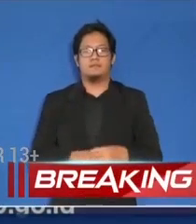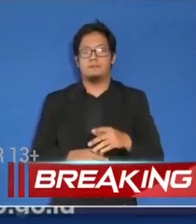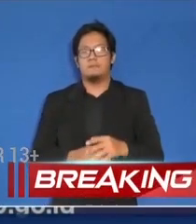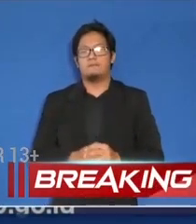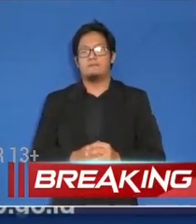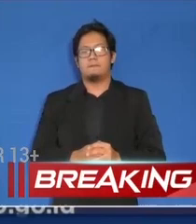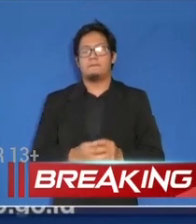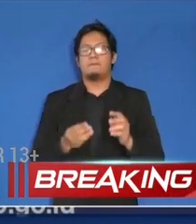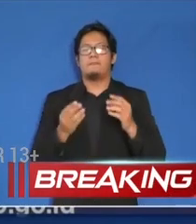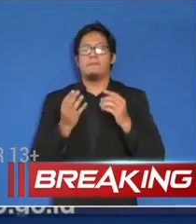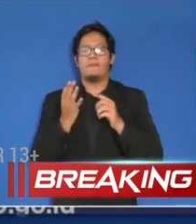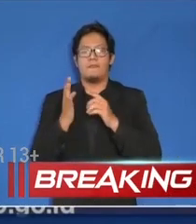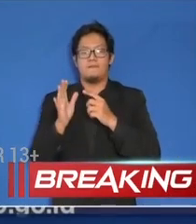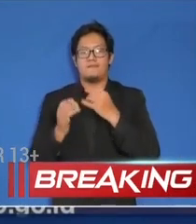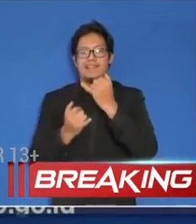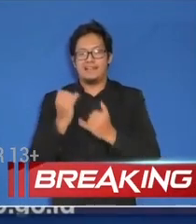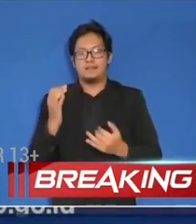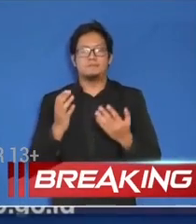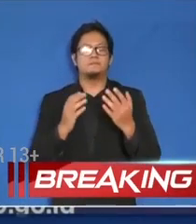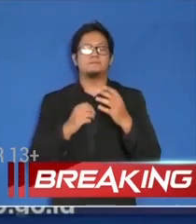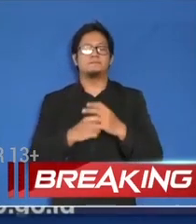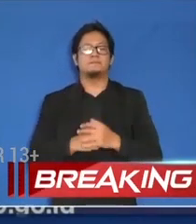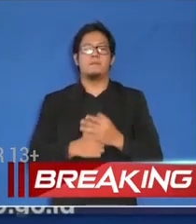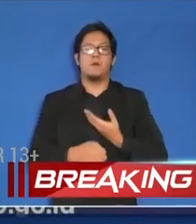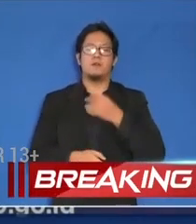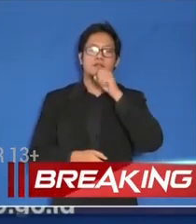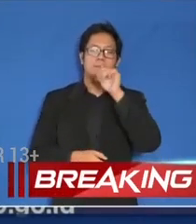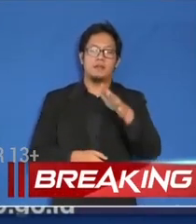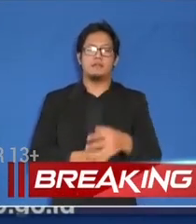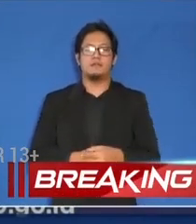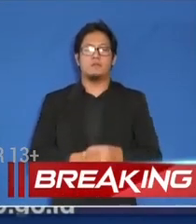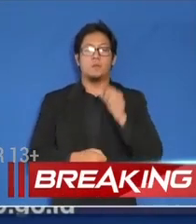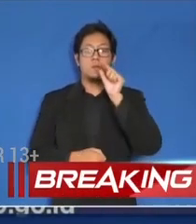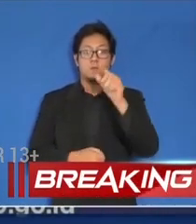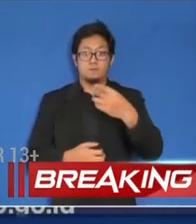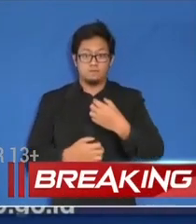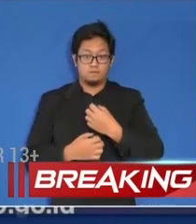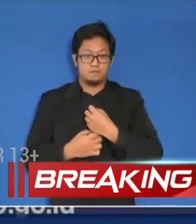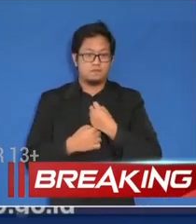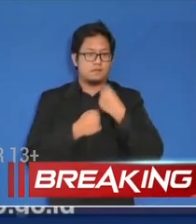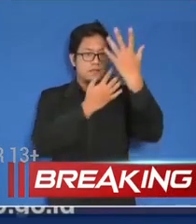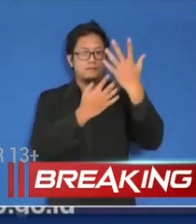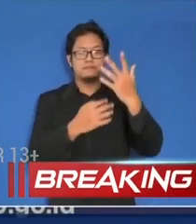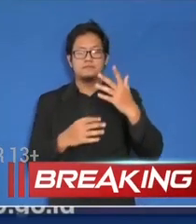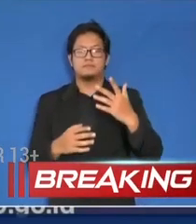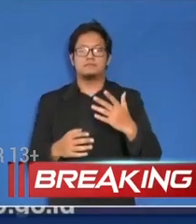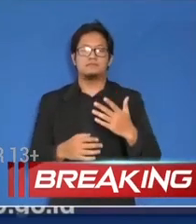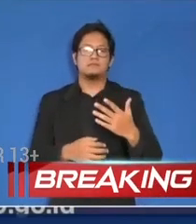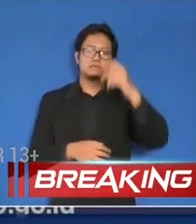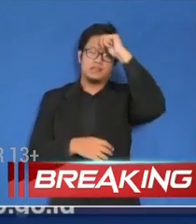darurat seperti ini. Terakhir saya ingin sampaikan juga kepada segenap umat Islam, mari kita menghargai pahlawan